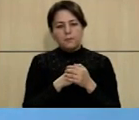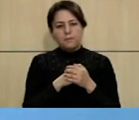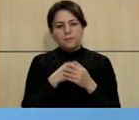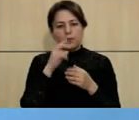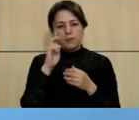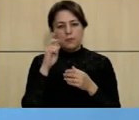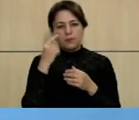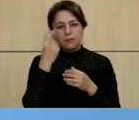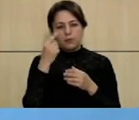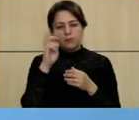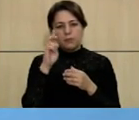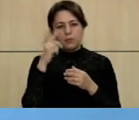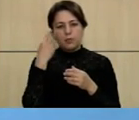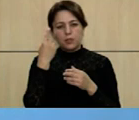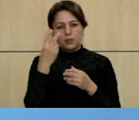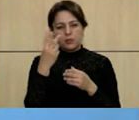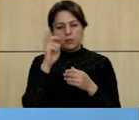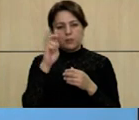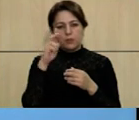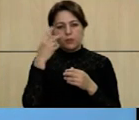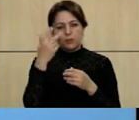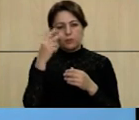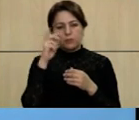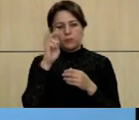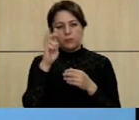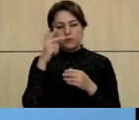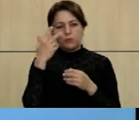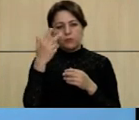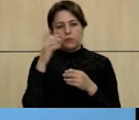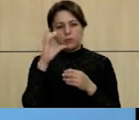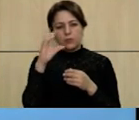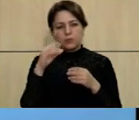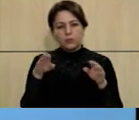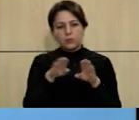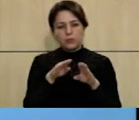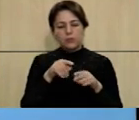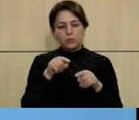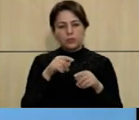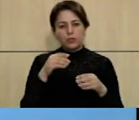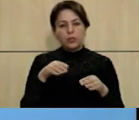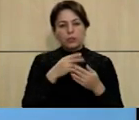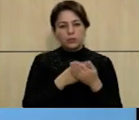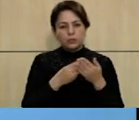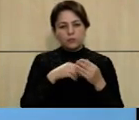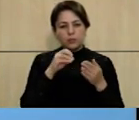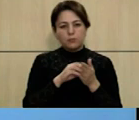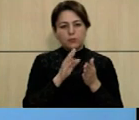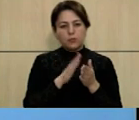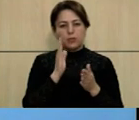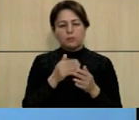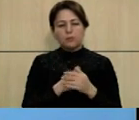B1, B2, B2, B3 va B3, BC lar teng. Qani buni chizmada biz belgilab olamiz.